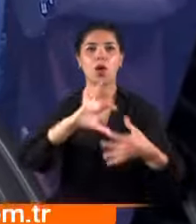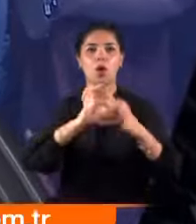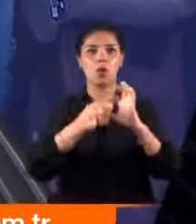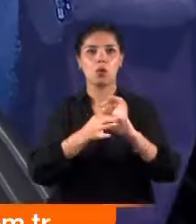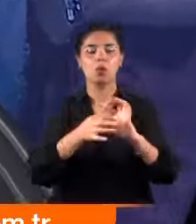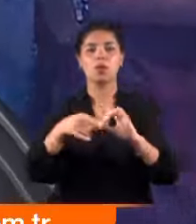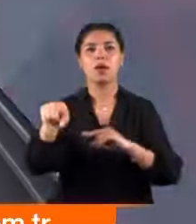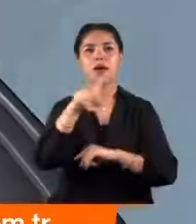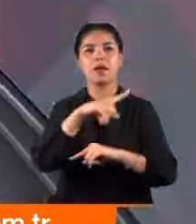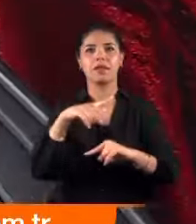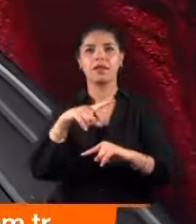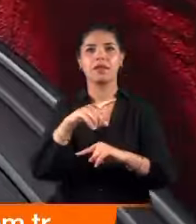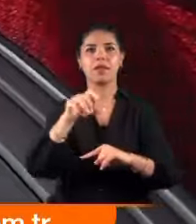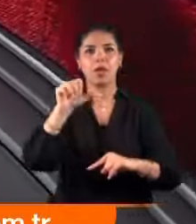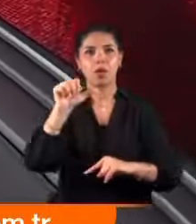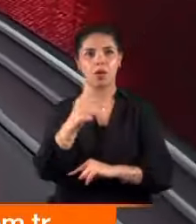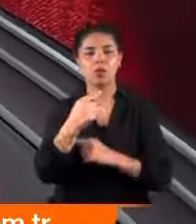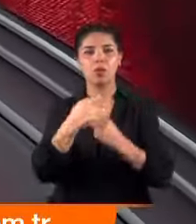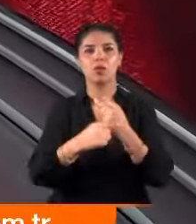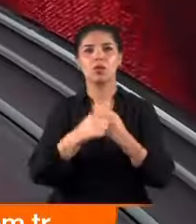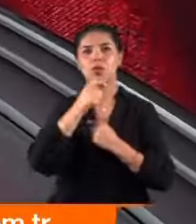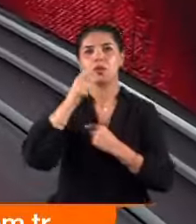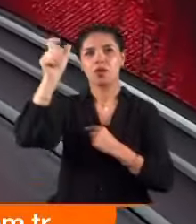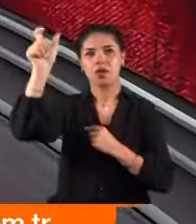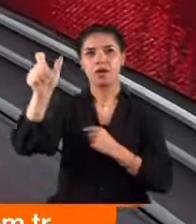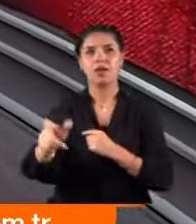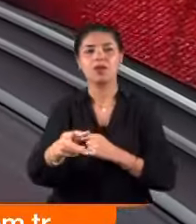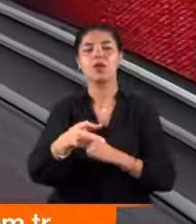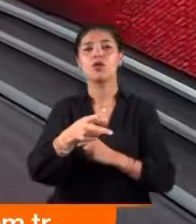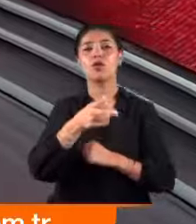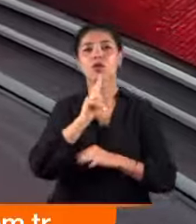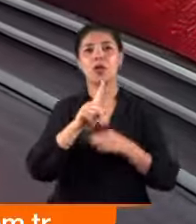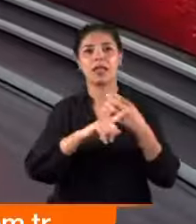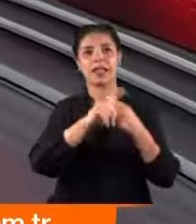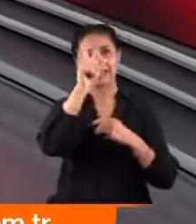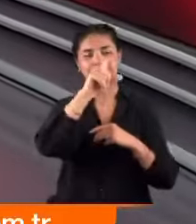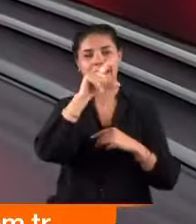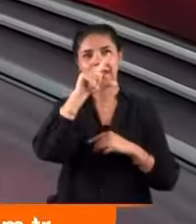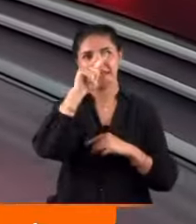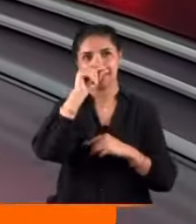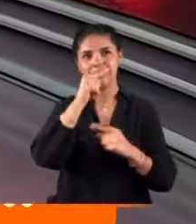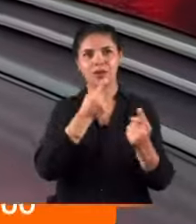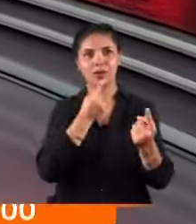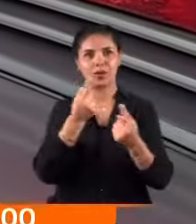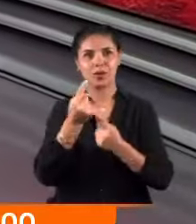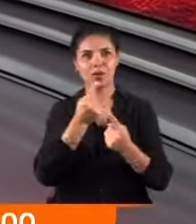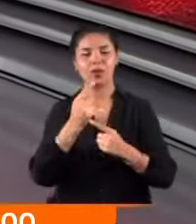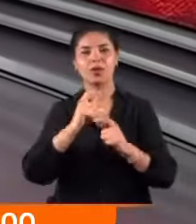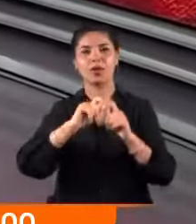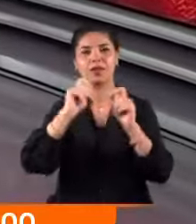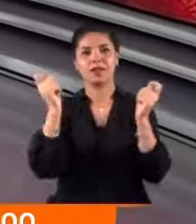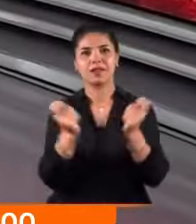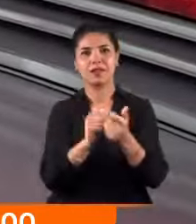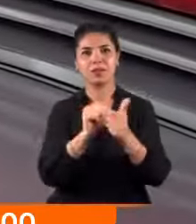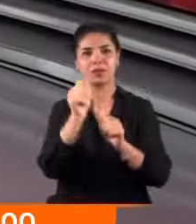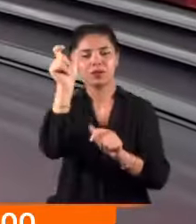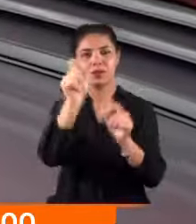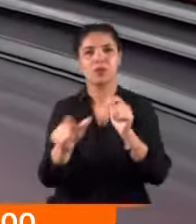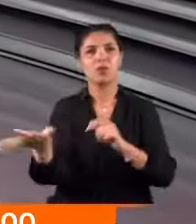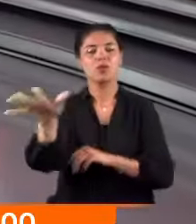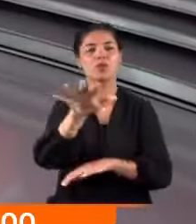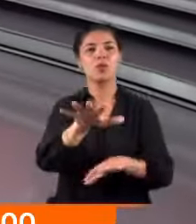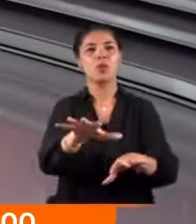Olimpiyatların önüne geçen sporcumuz Yusuf Dikeç'le devam edelim. En son Elon Musk'la Twitter üzerinden konuşan Dikeç, rekortmen sporculara da ilham